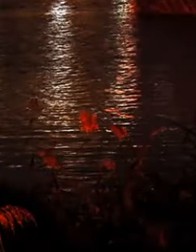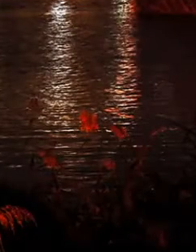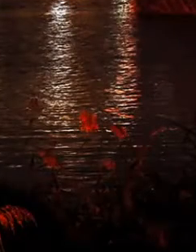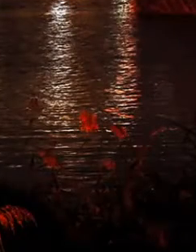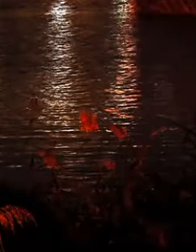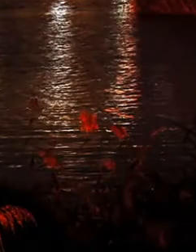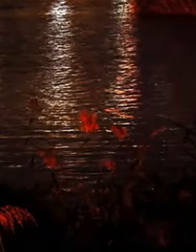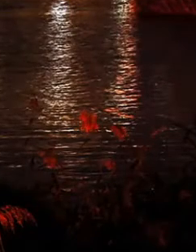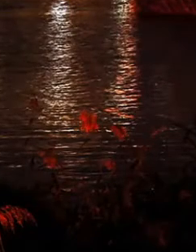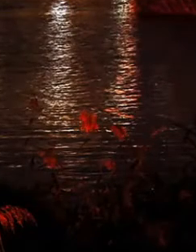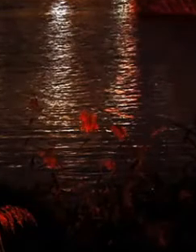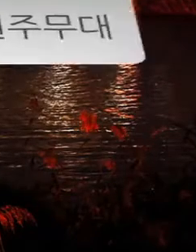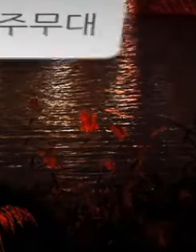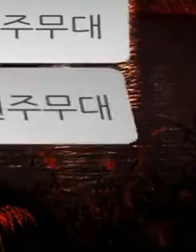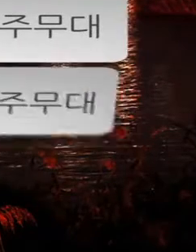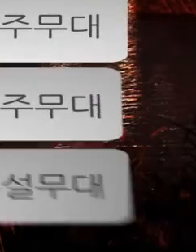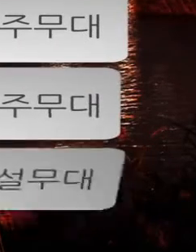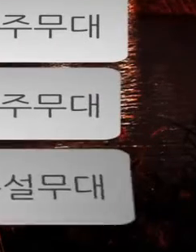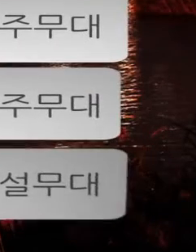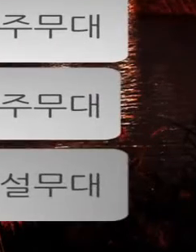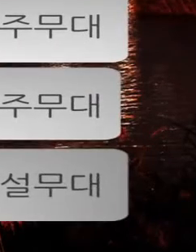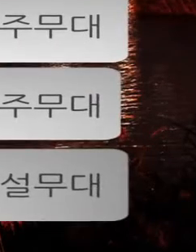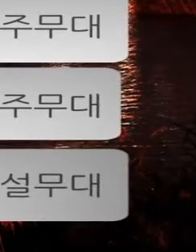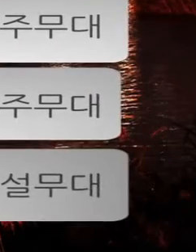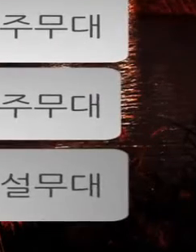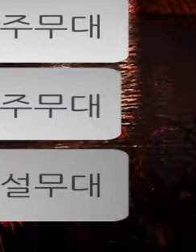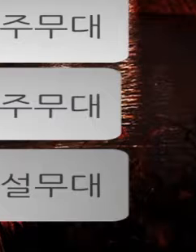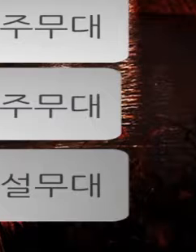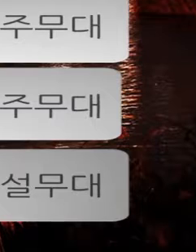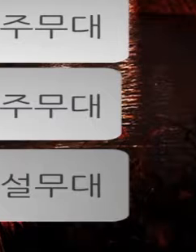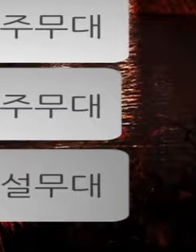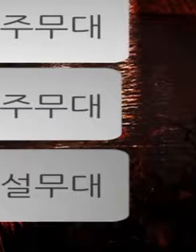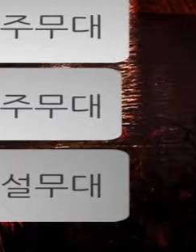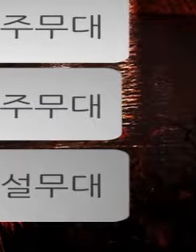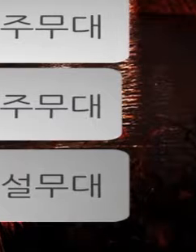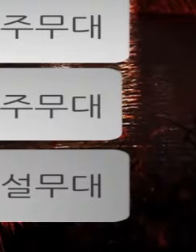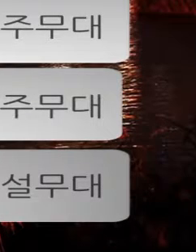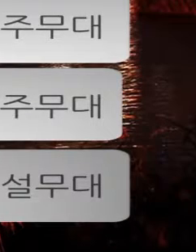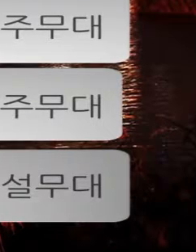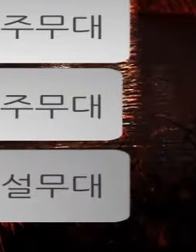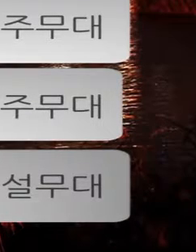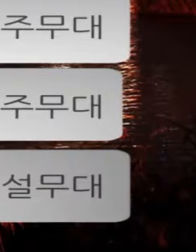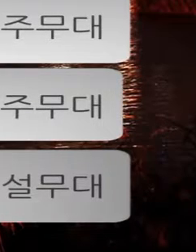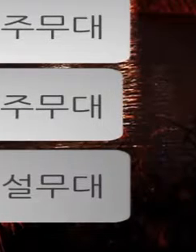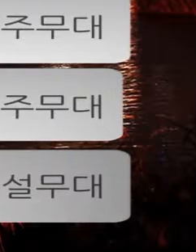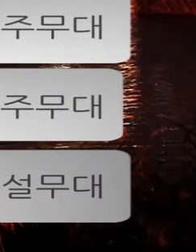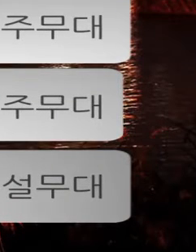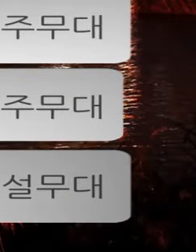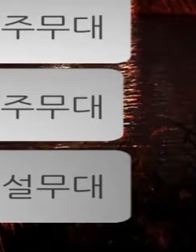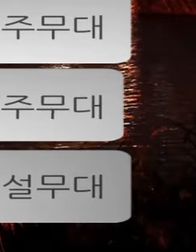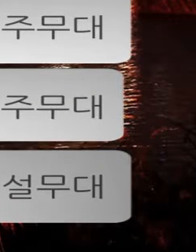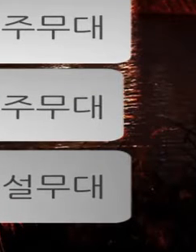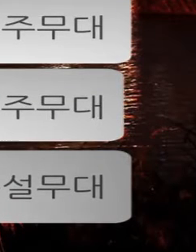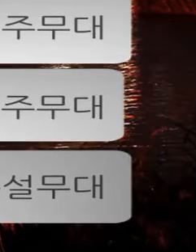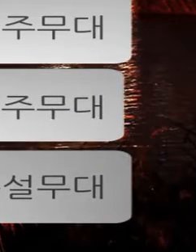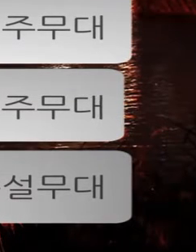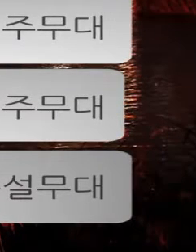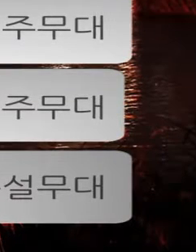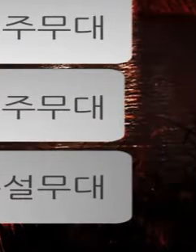다섯째 날 9월 30일 수요일 오전 11시 금강신강공원 주 무대에서 탄천둘의 풍물 공연이, 오후